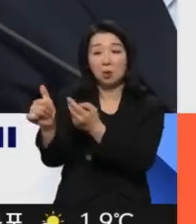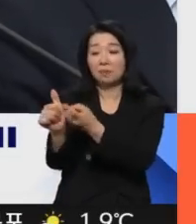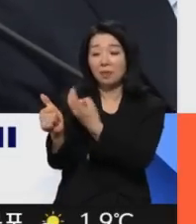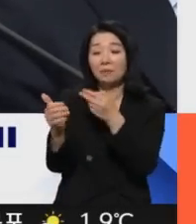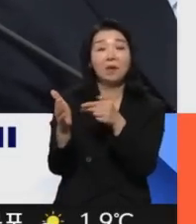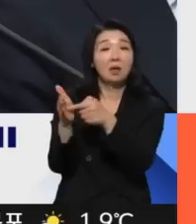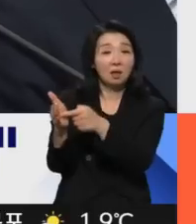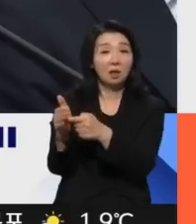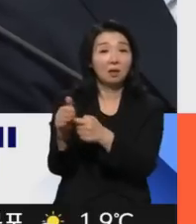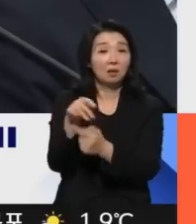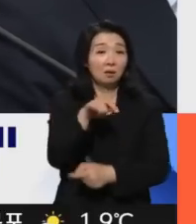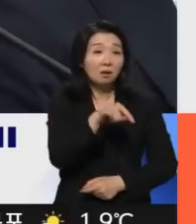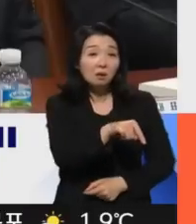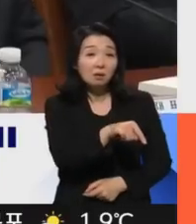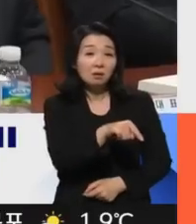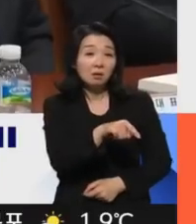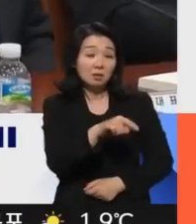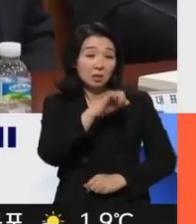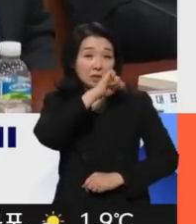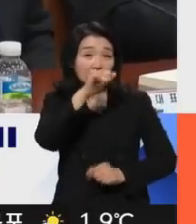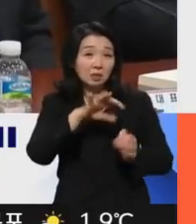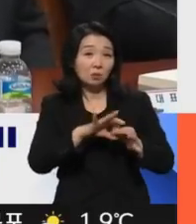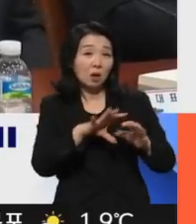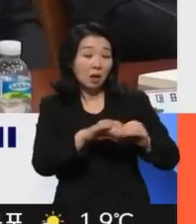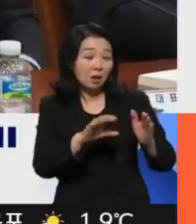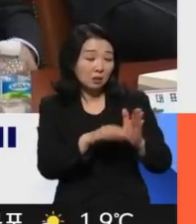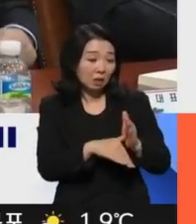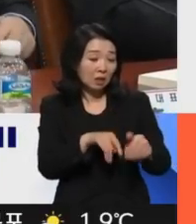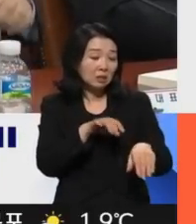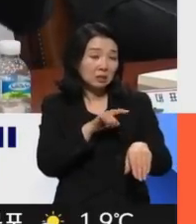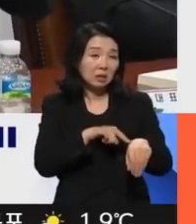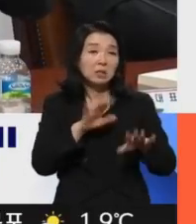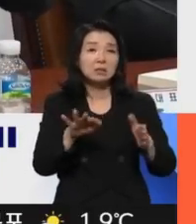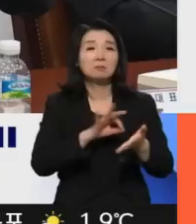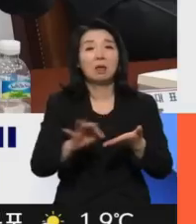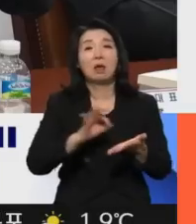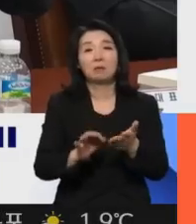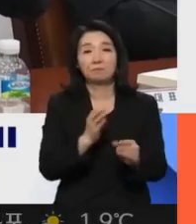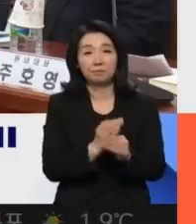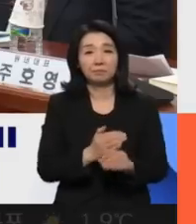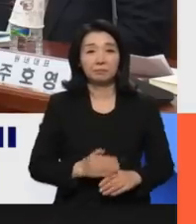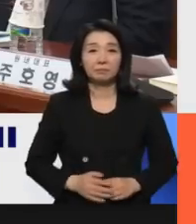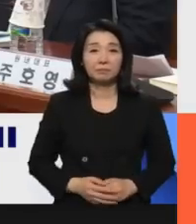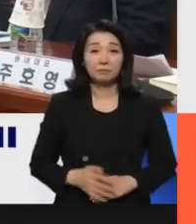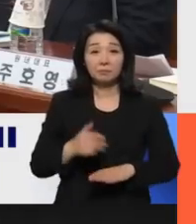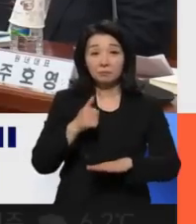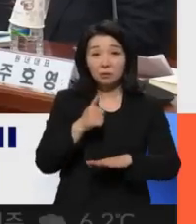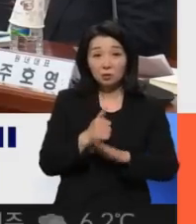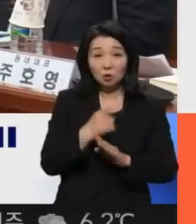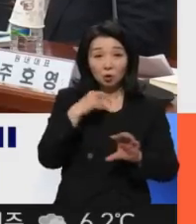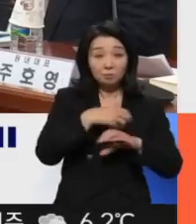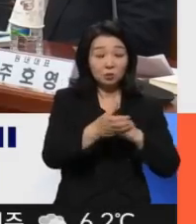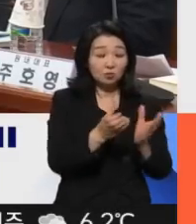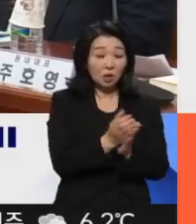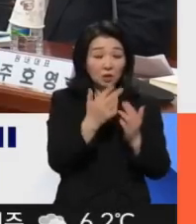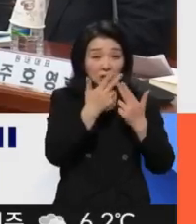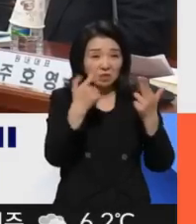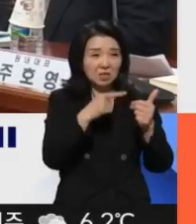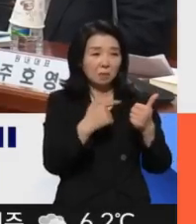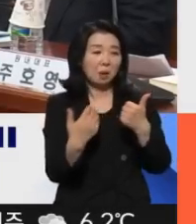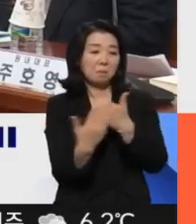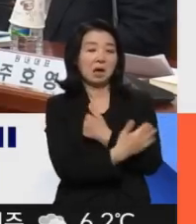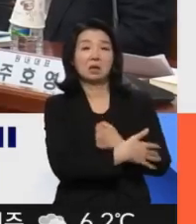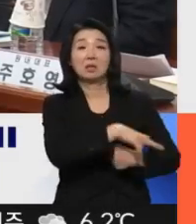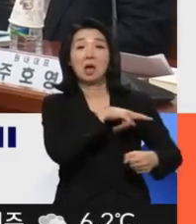소추안까지 예고한 민주당이 예산 처리에 써야 하는 시간을 허비하고 있다 이렇게 주장을 했습니다. 결국은 민주당이 이재명